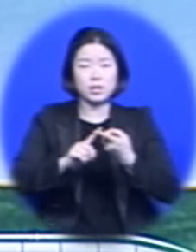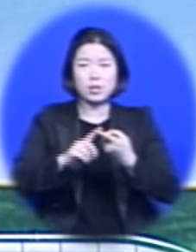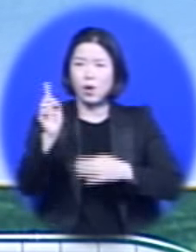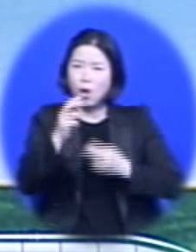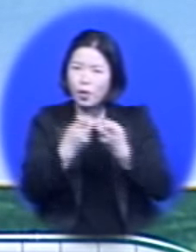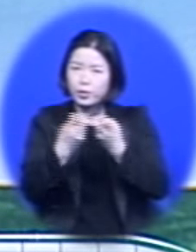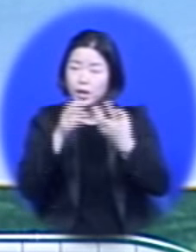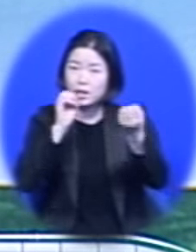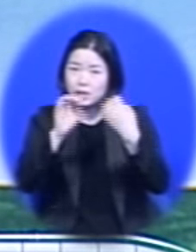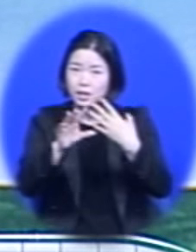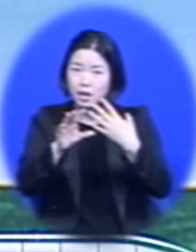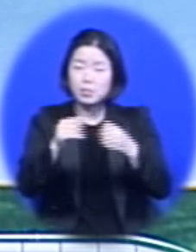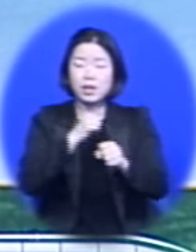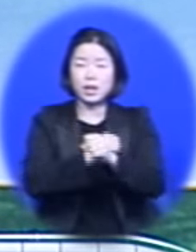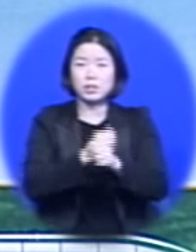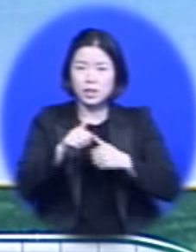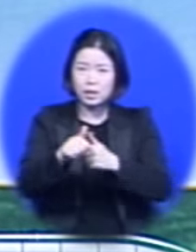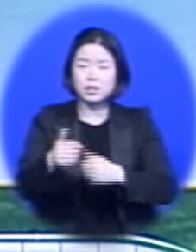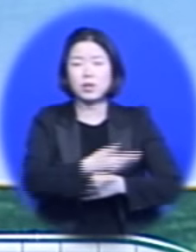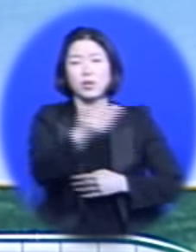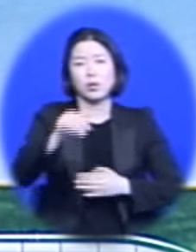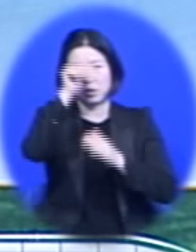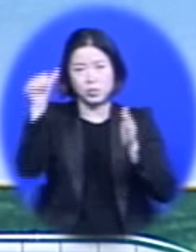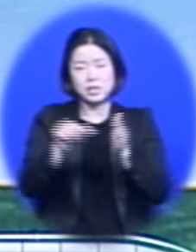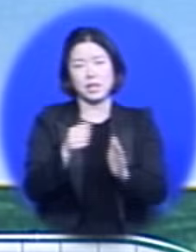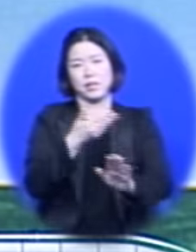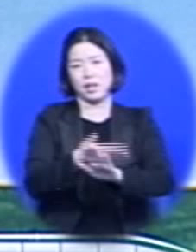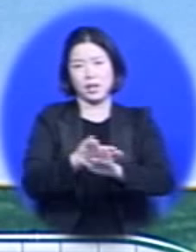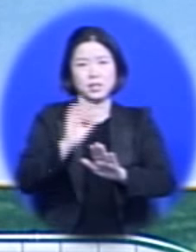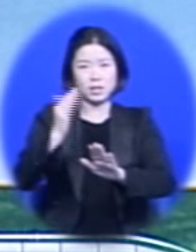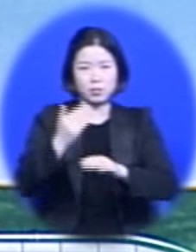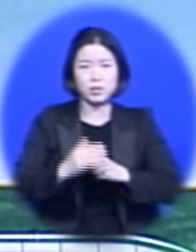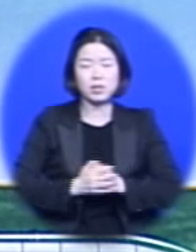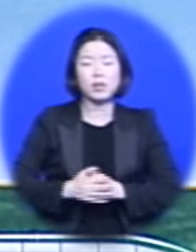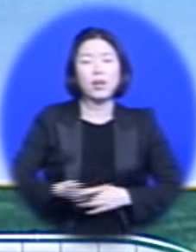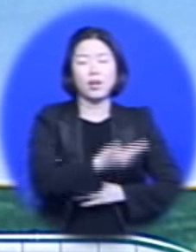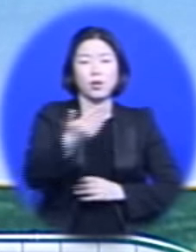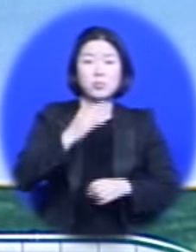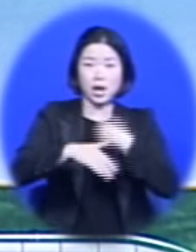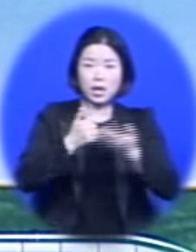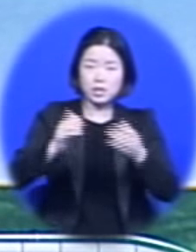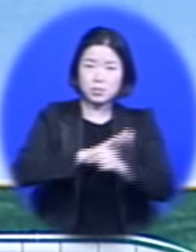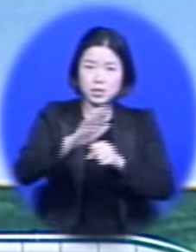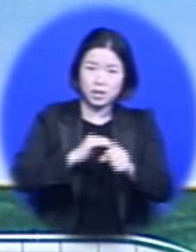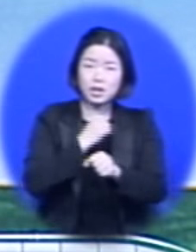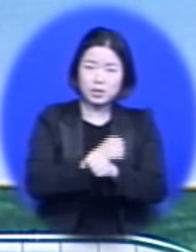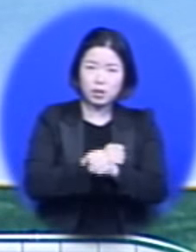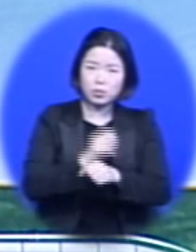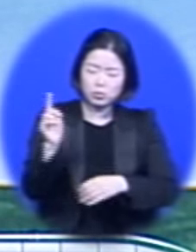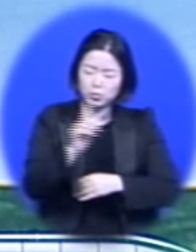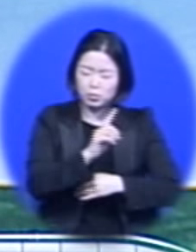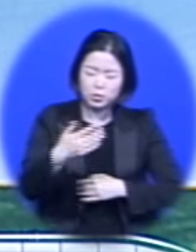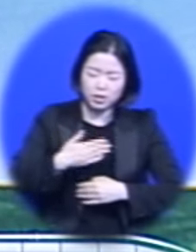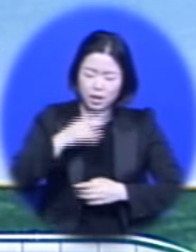대답하느냐에 따라서 여러분의 인생은 달라지는 겁니다. 여러분, 하나님을 사랑한다고 도저히 내가 말을 할